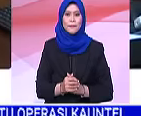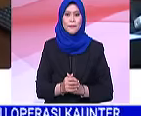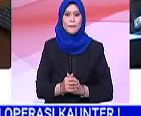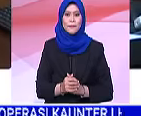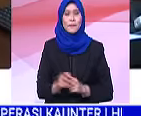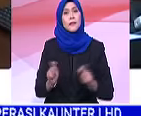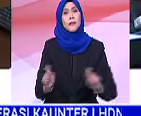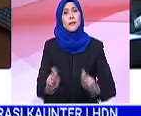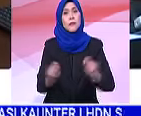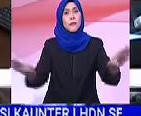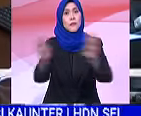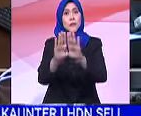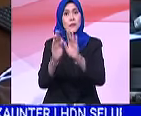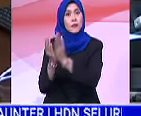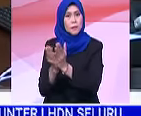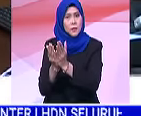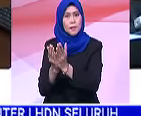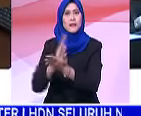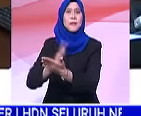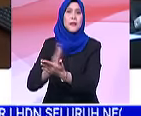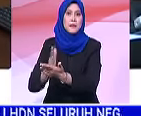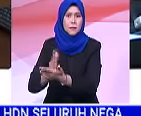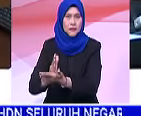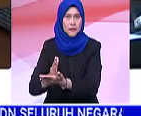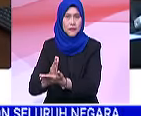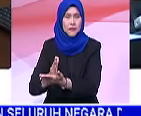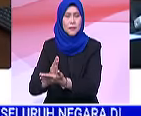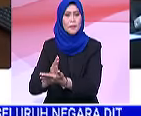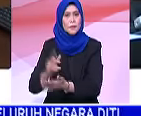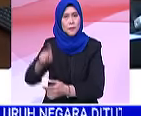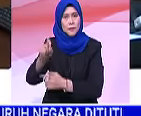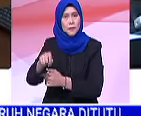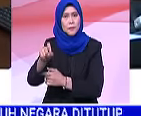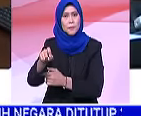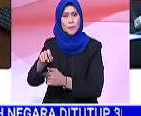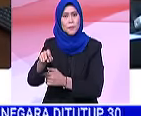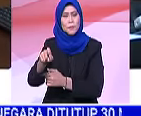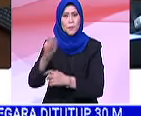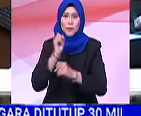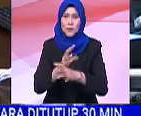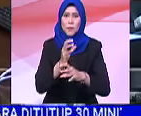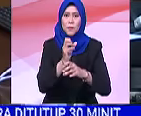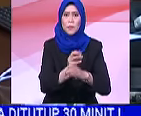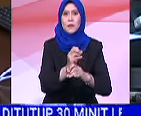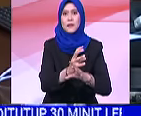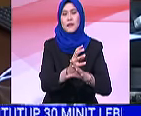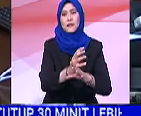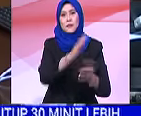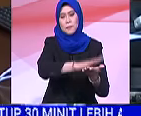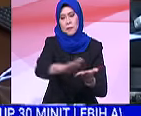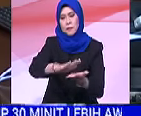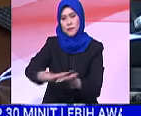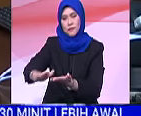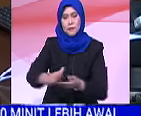Tindakan penutupan sekolah ini untuk sementara perlu untuk kita mengambil usaha-usaha untuk membersihkan